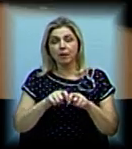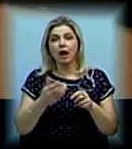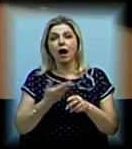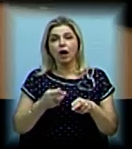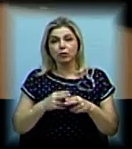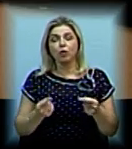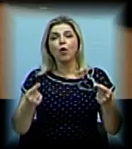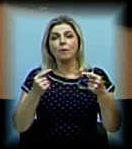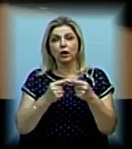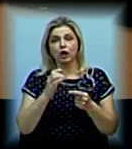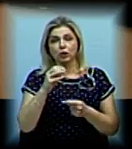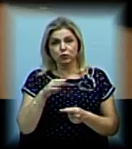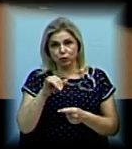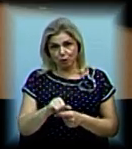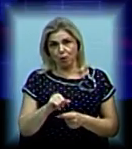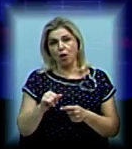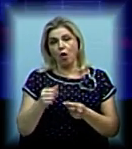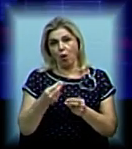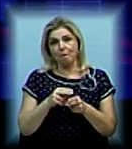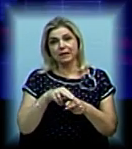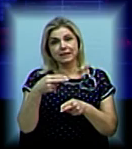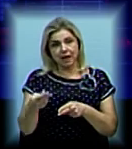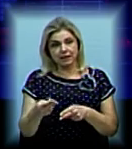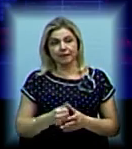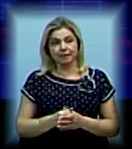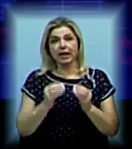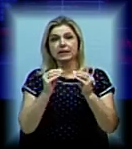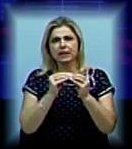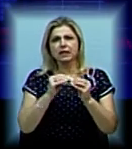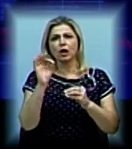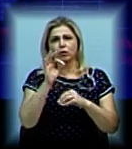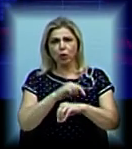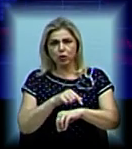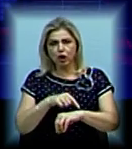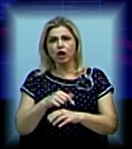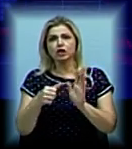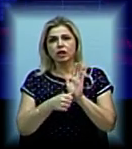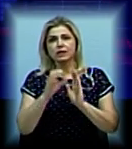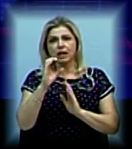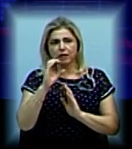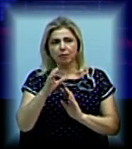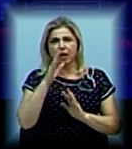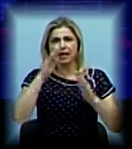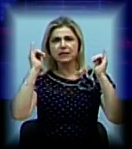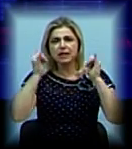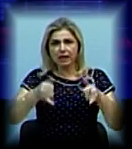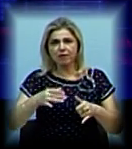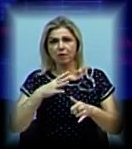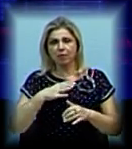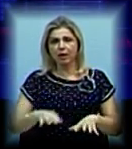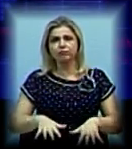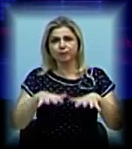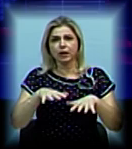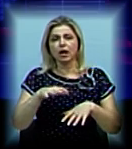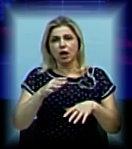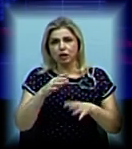для жителів затоплених квартир. Нагадаємо, о 10-й вечора в четвер, 6 вересня, через зливу було затоплено 6 квартир в будинку